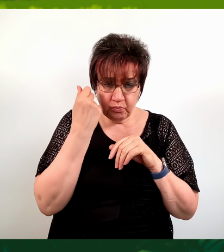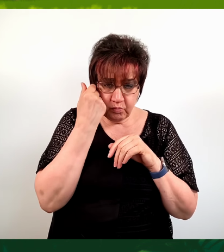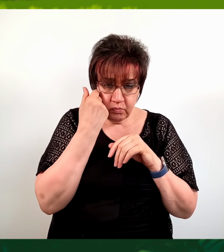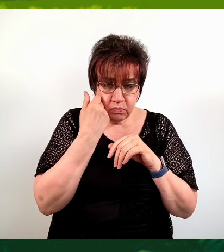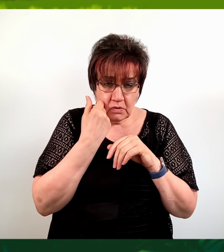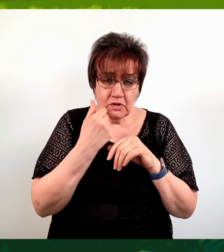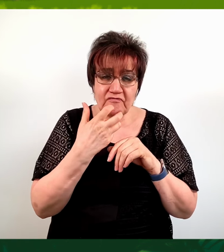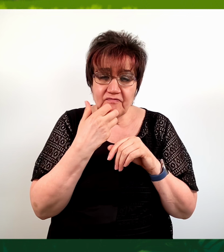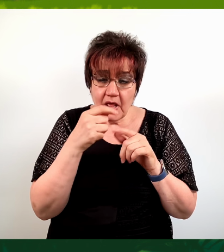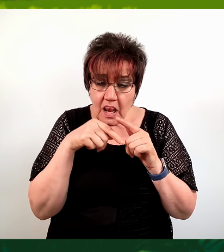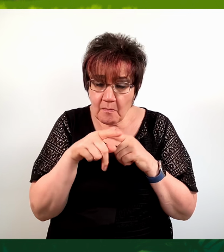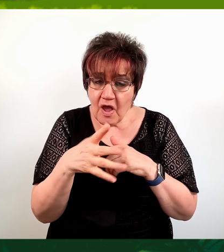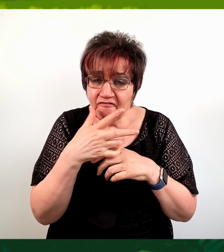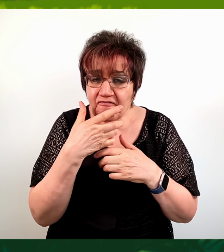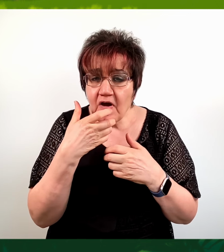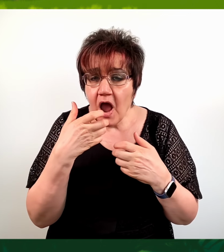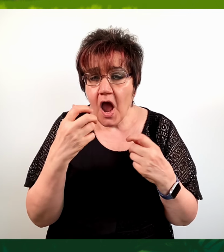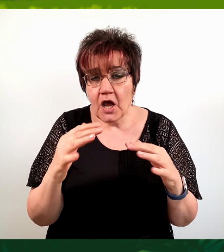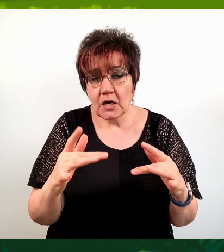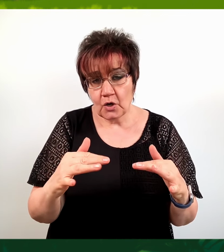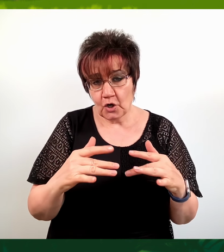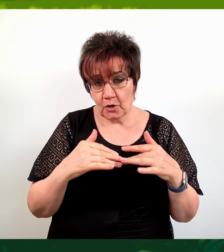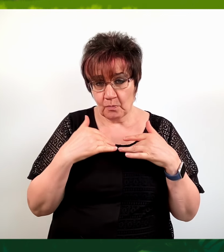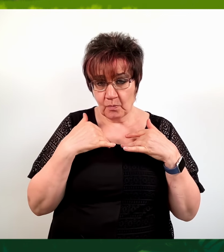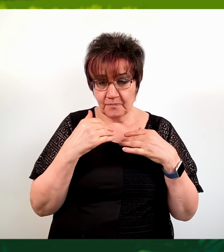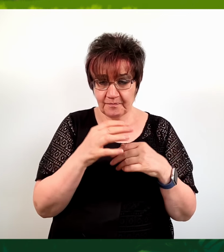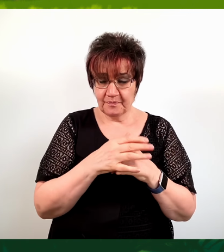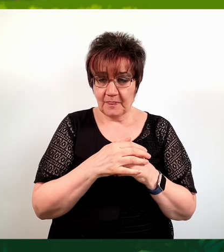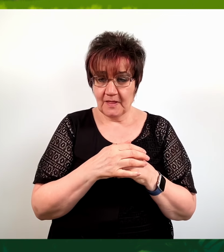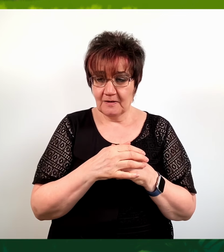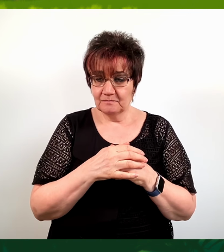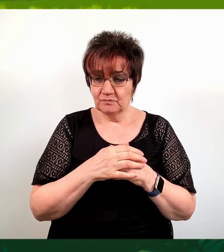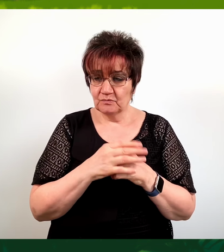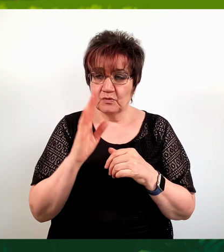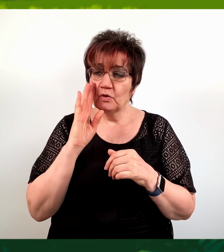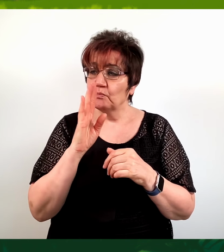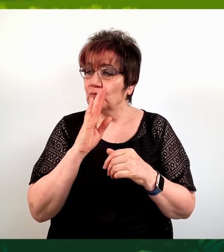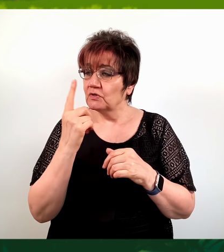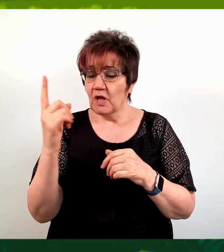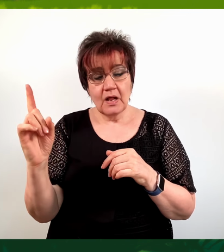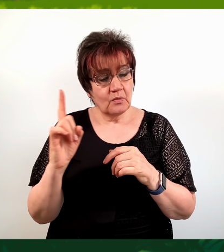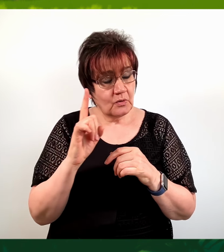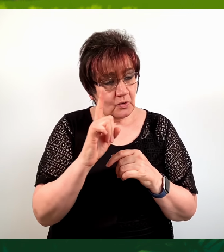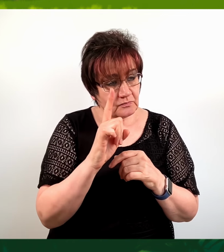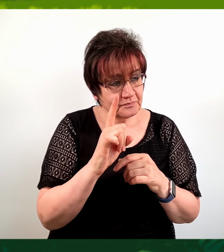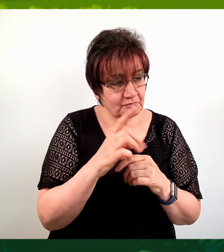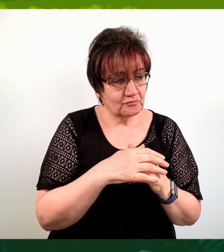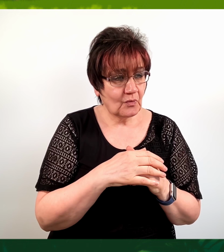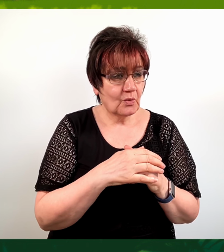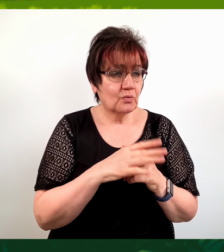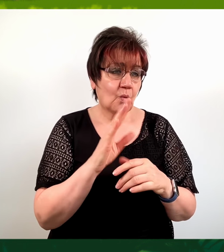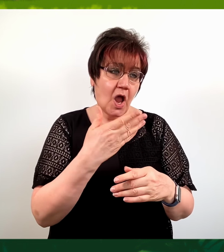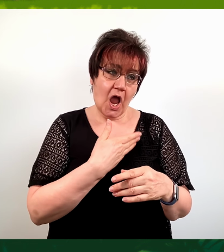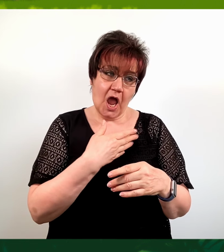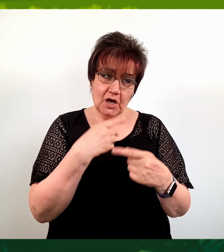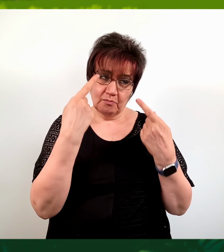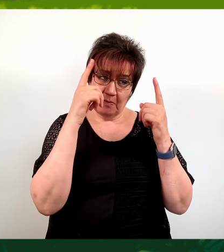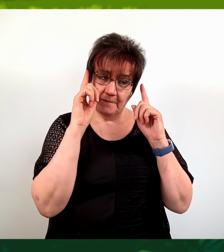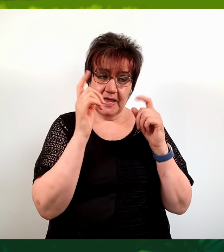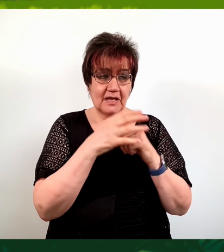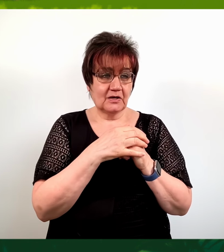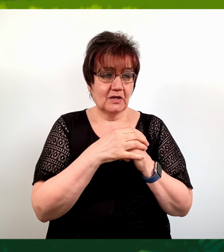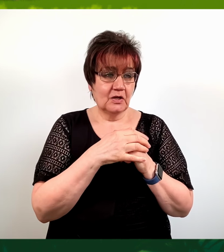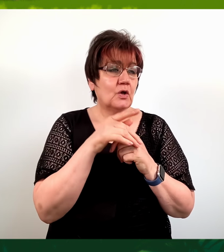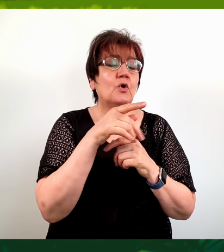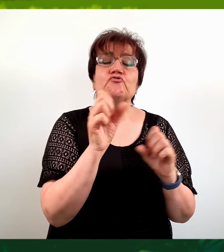ein wenig bei euch aufwärmen. Da ging die Mutter zur Tür und sagte, Du armer Bär,